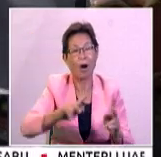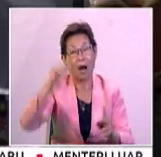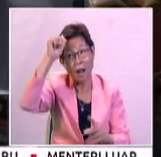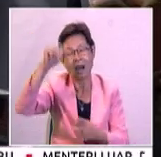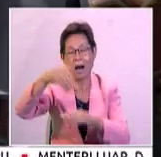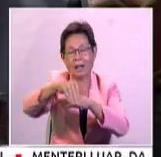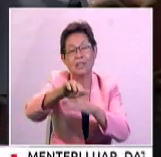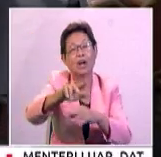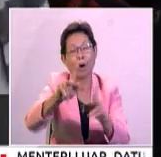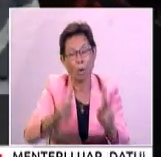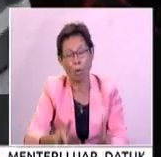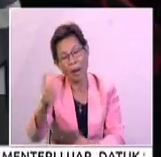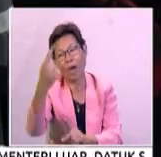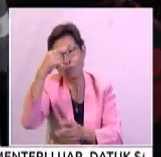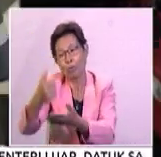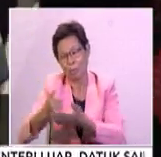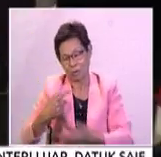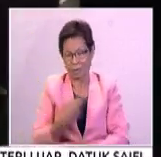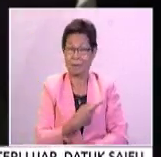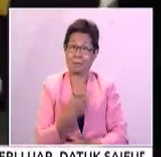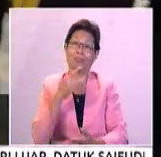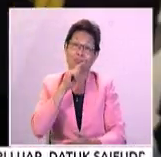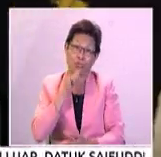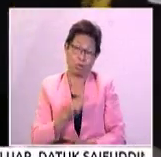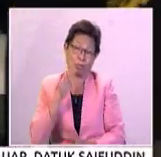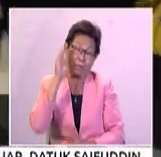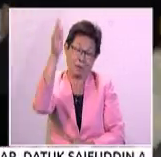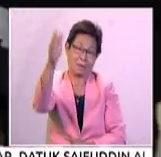Allah untuk bantu kita juga. Bukan sekadar membantu,